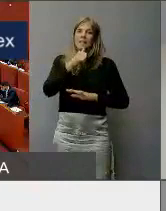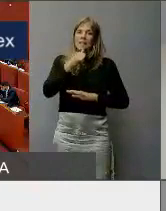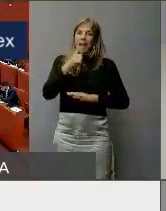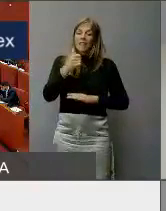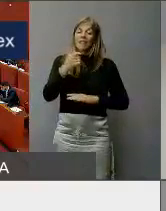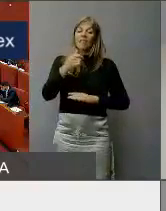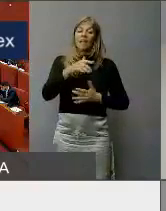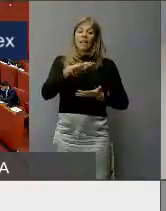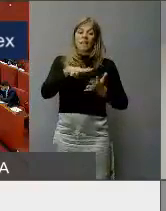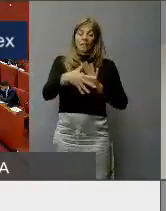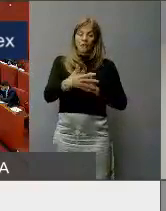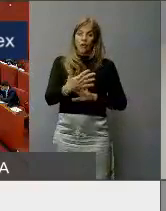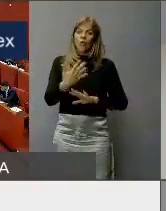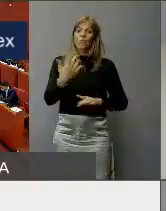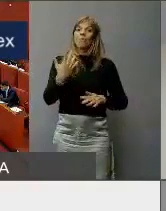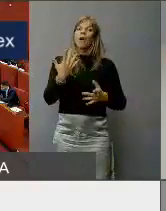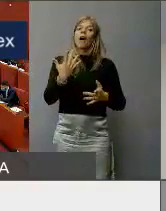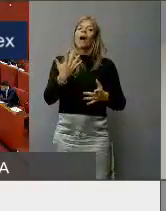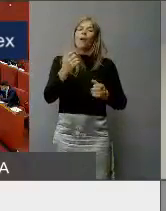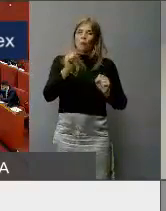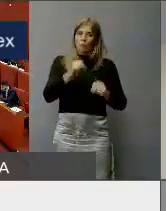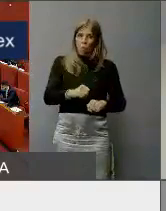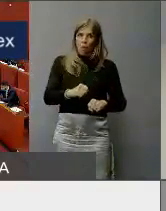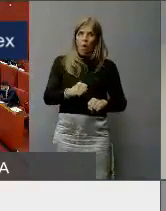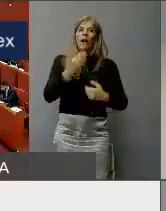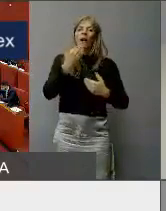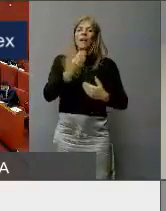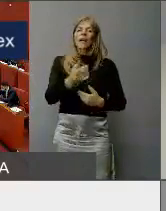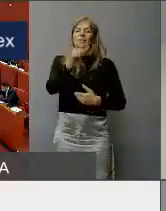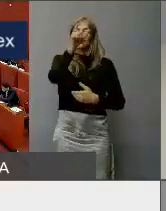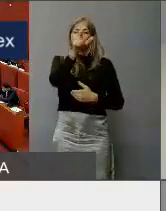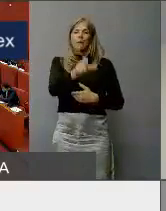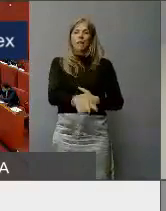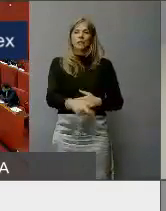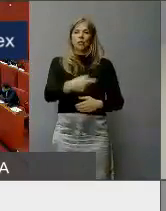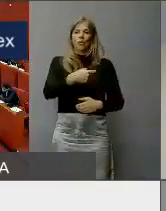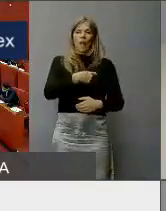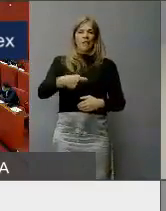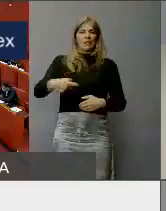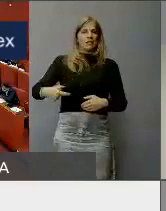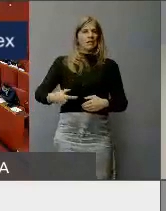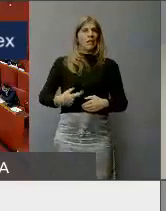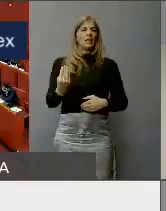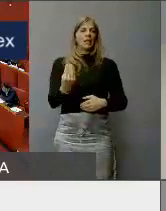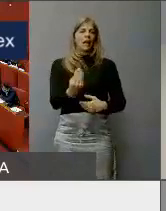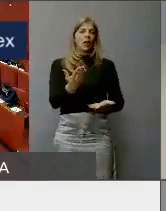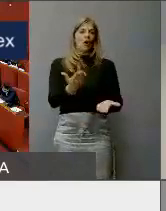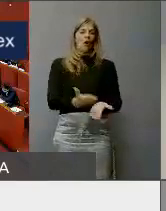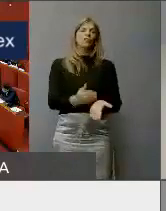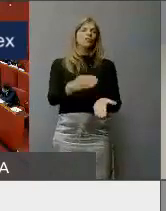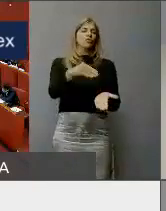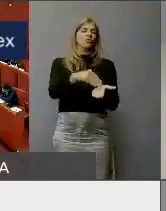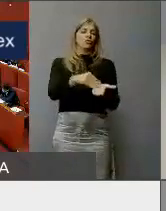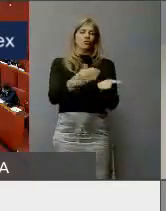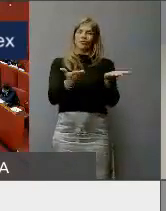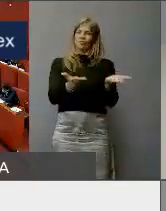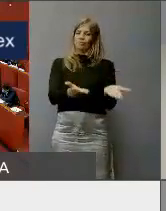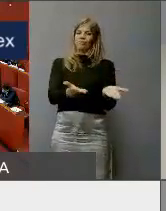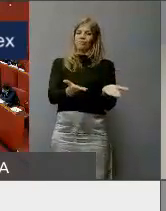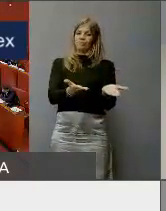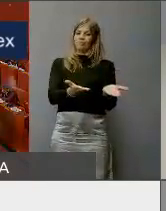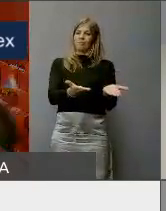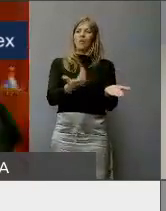il sindaco marco bucci seduto sullo scranno più alto di questa sala rossa perché fin